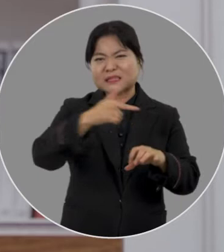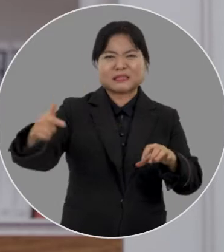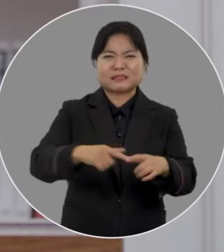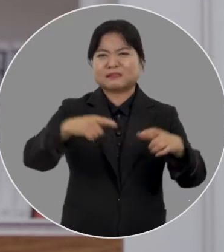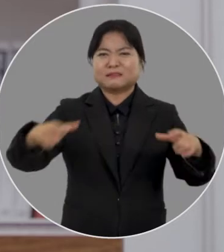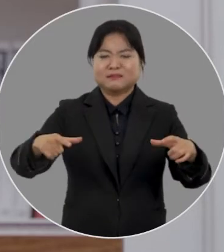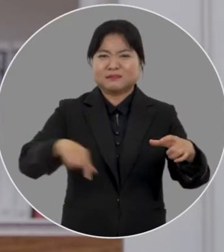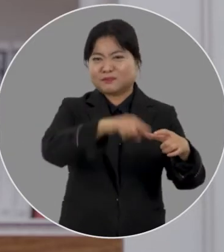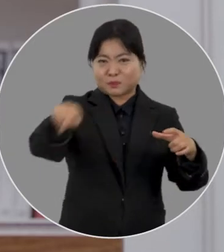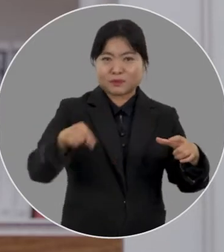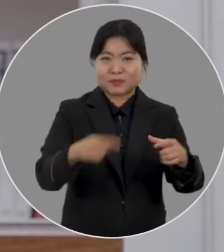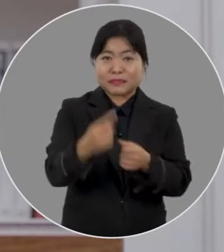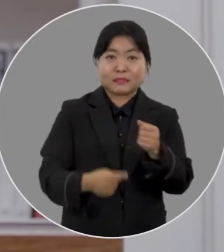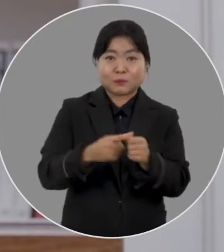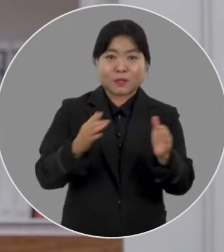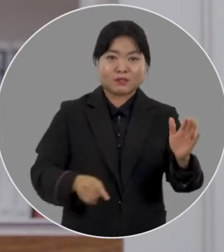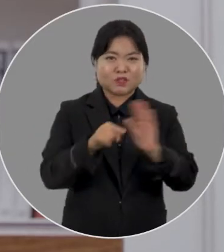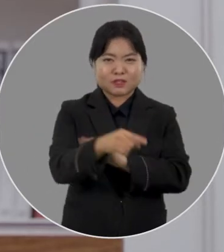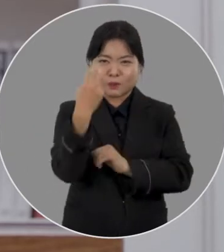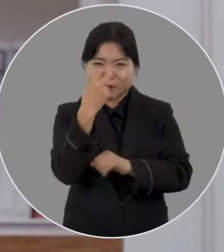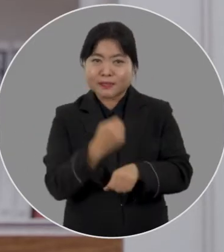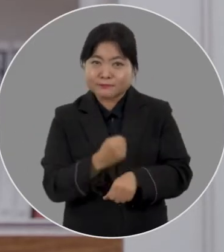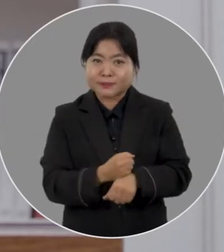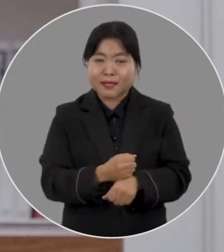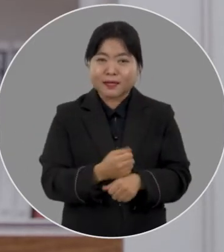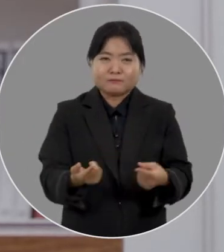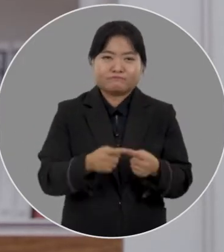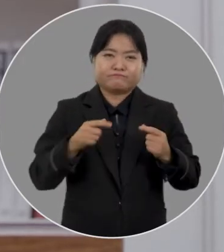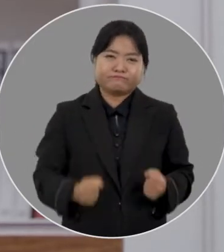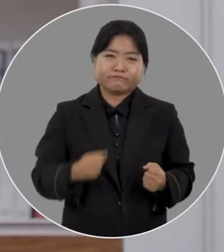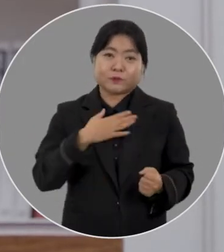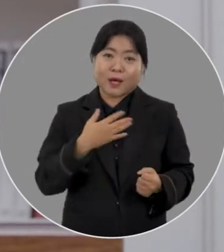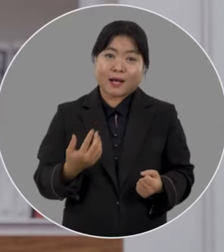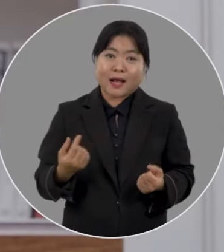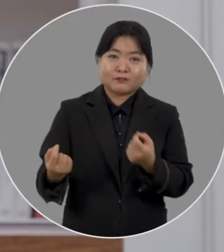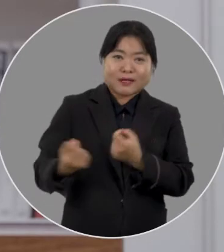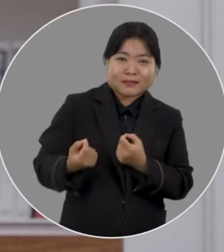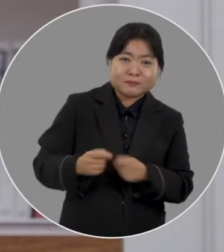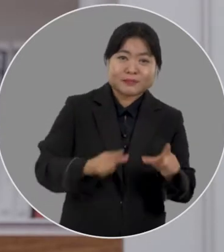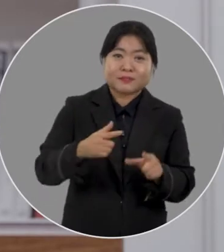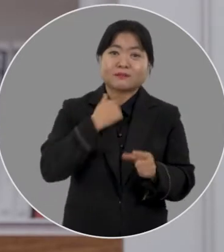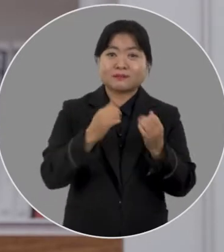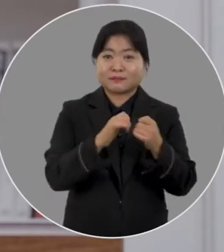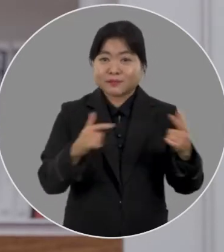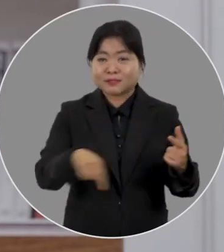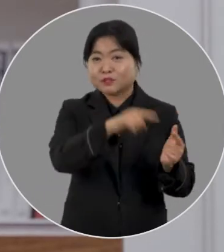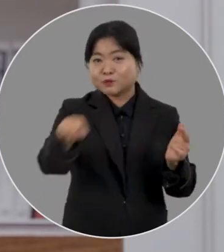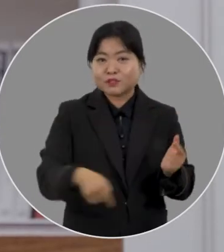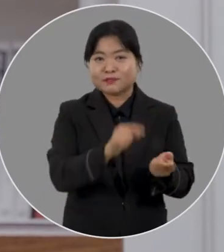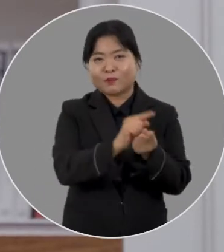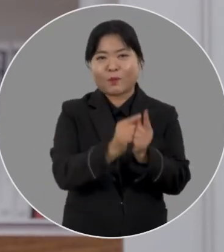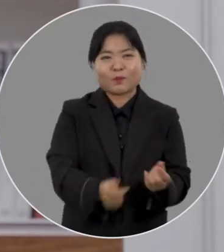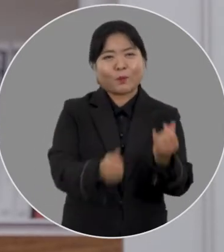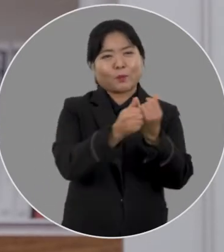커뮤니티인데요. 그곳에서 1년간 현지 조사를 했습니다. 그런데 저와 아주 가깝게 지냈던 사람들, 그리고 그분들이